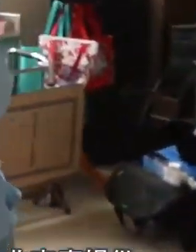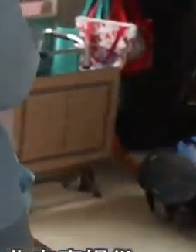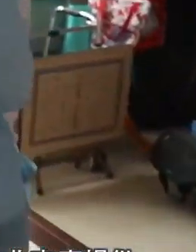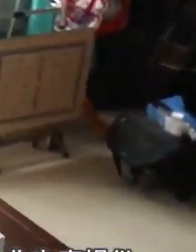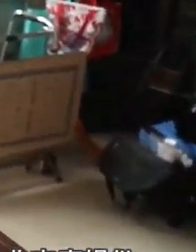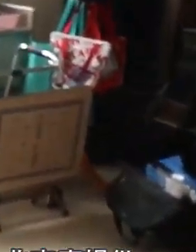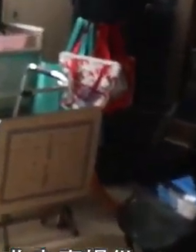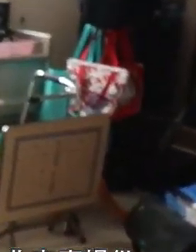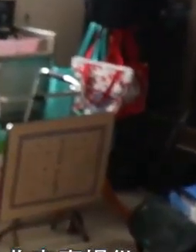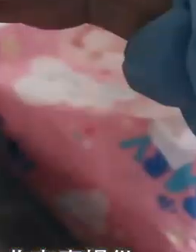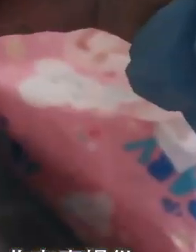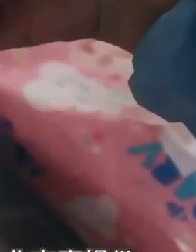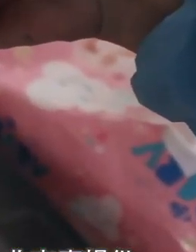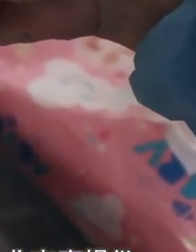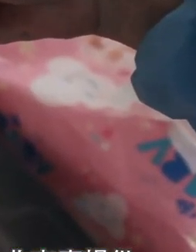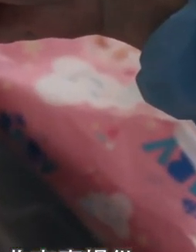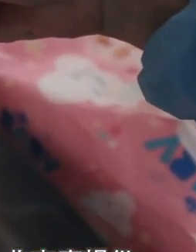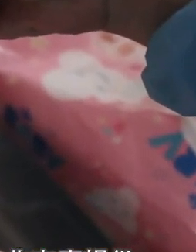近来，长辈轮番接种 AZ